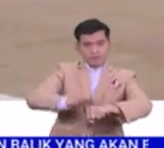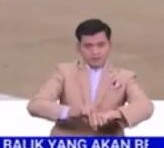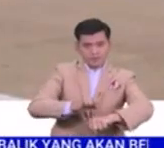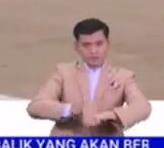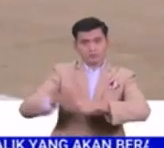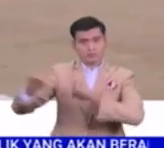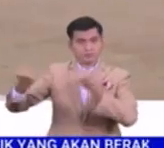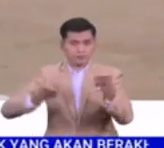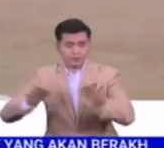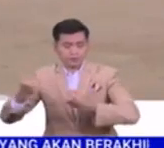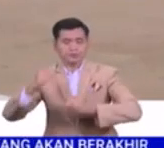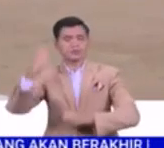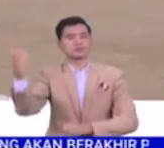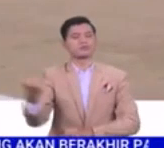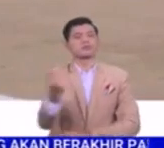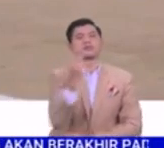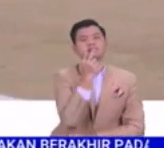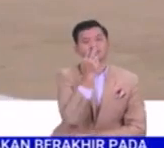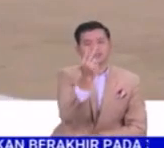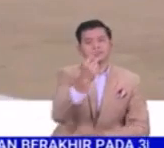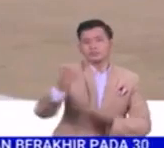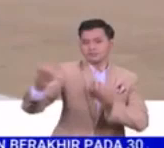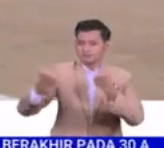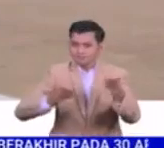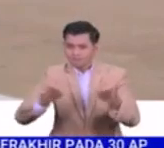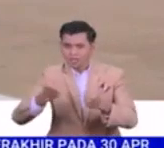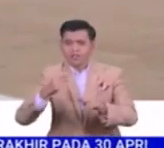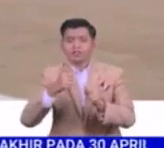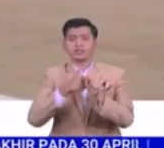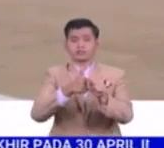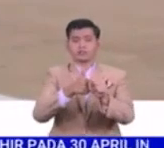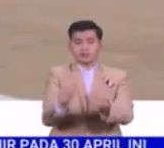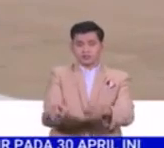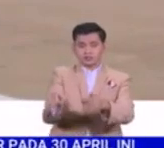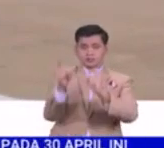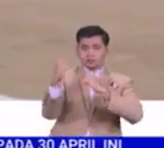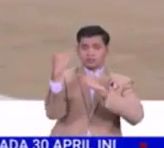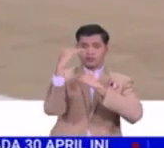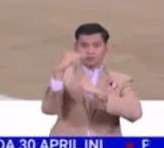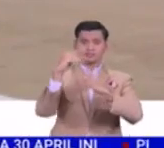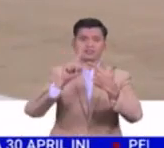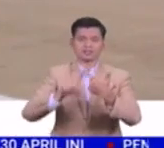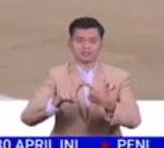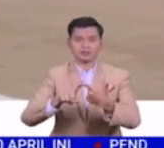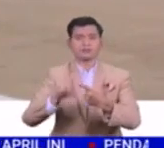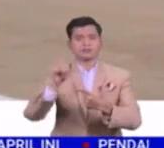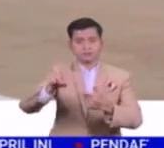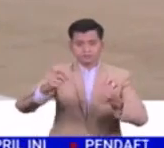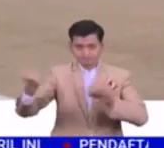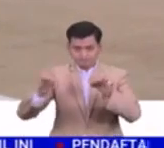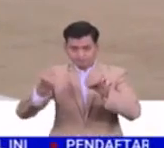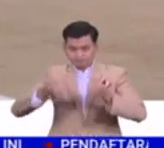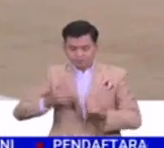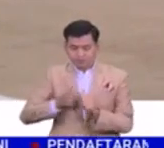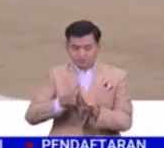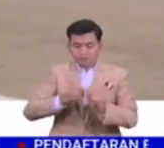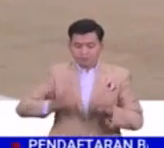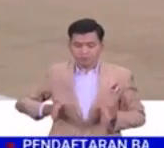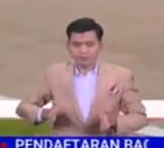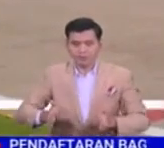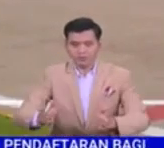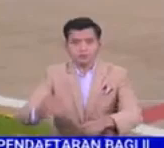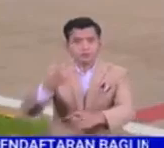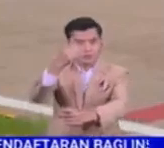Ia termasuk sentiasa memastikan anda memandu mengikut had laju yang telah ditetapkan serta memandu mengikut lorong yang betul. Saya kira itu